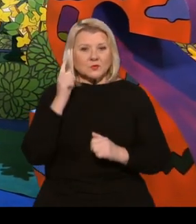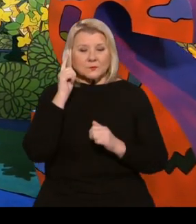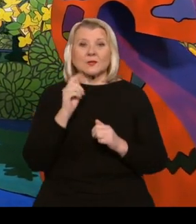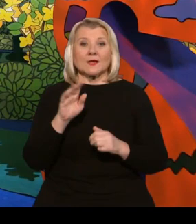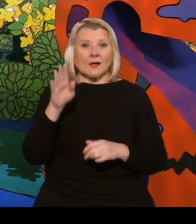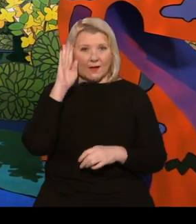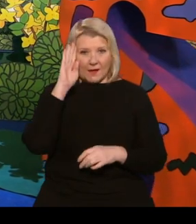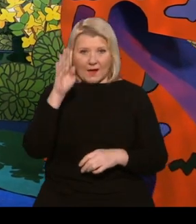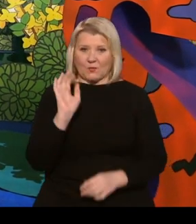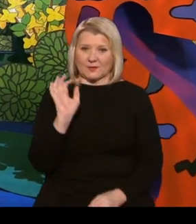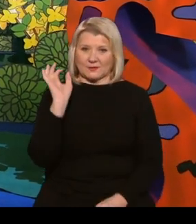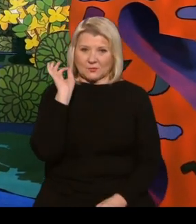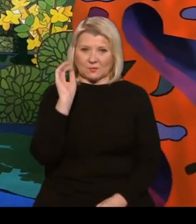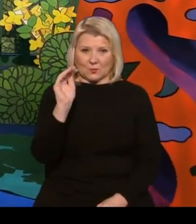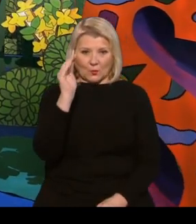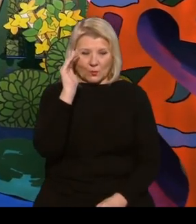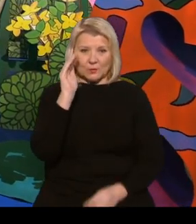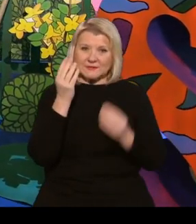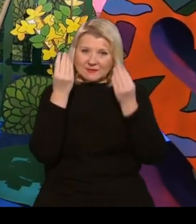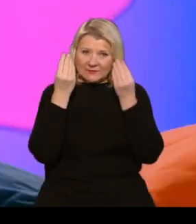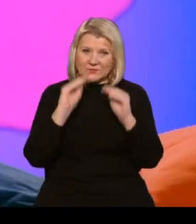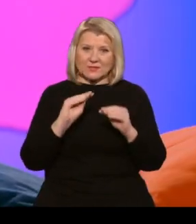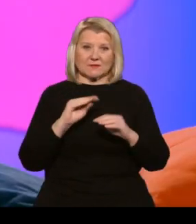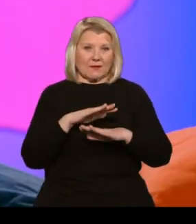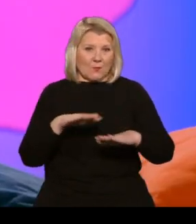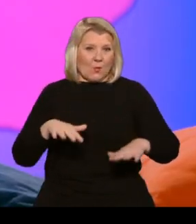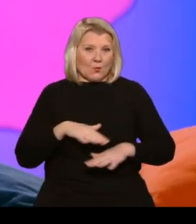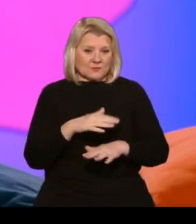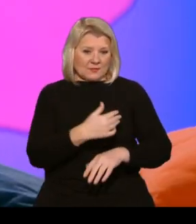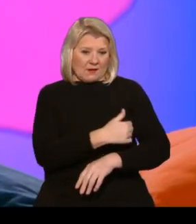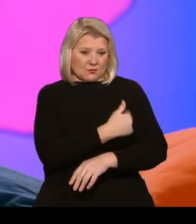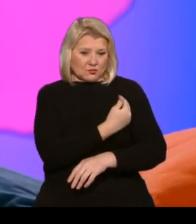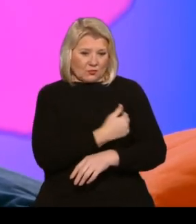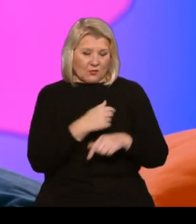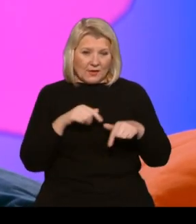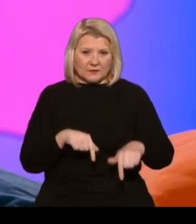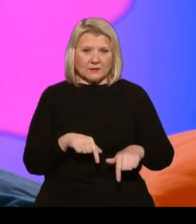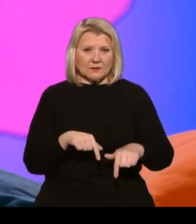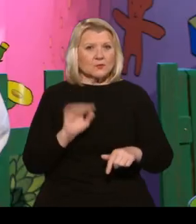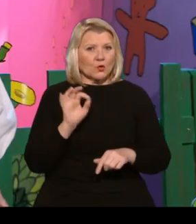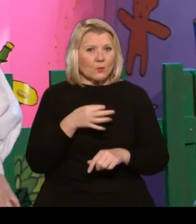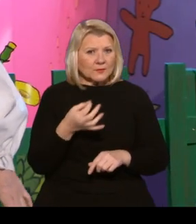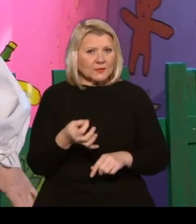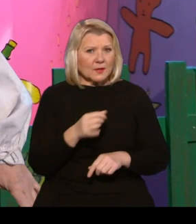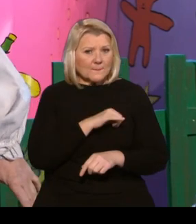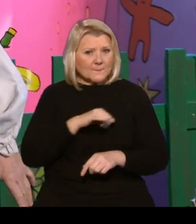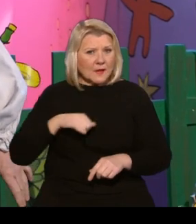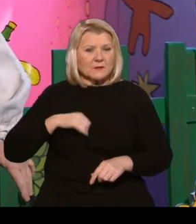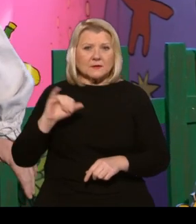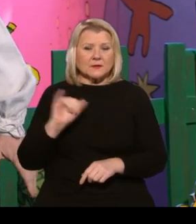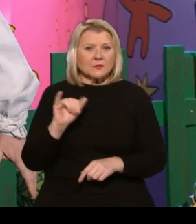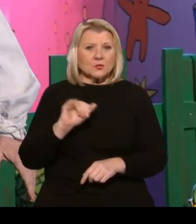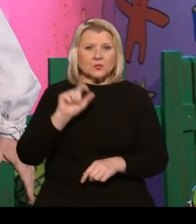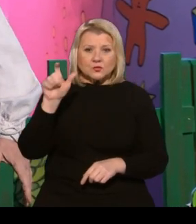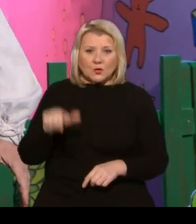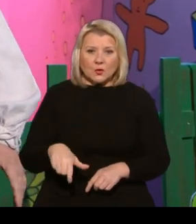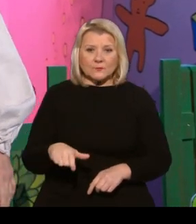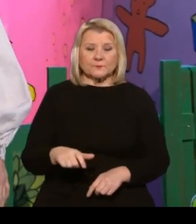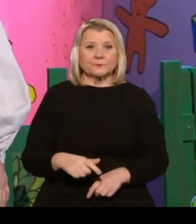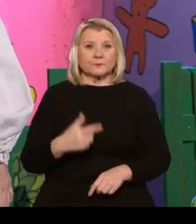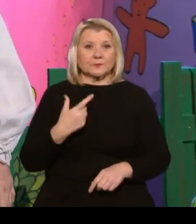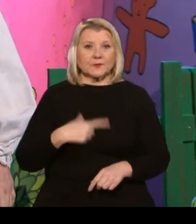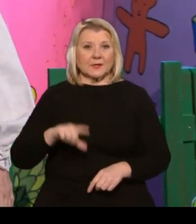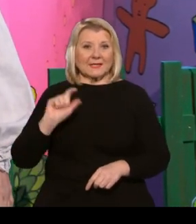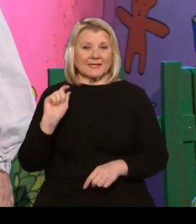kluci, vítejte v kouzelné školce. Dobrý den, pane, kdo pak jste? Jsem rytíř